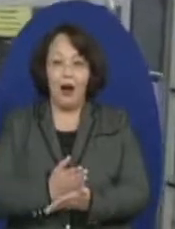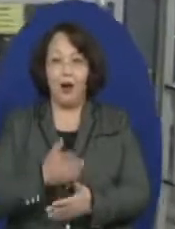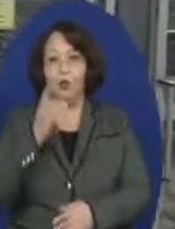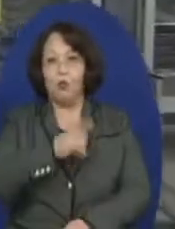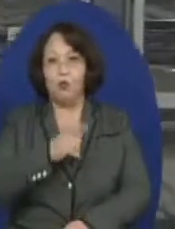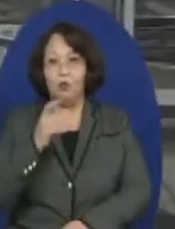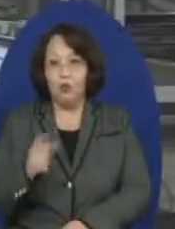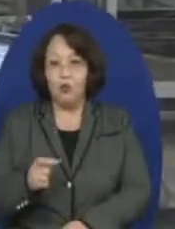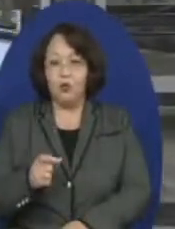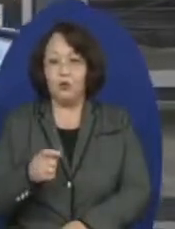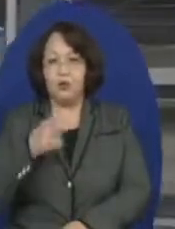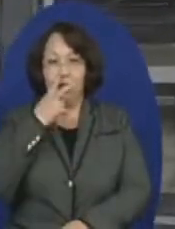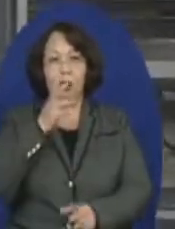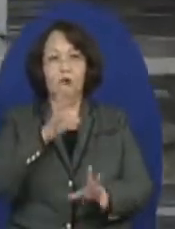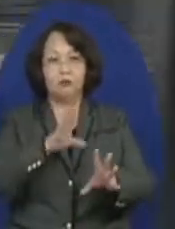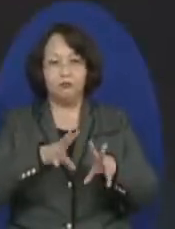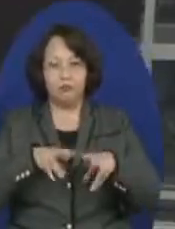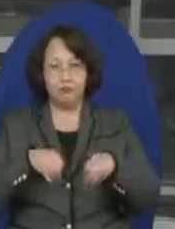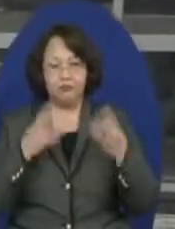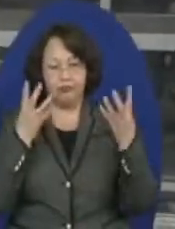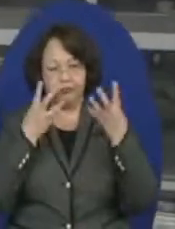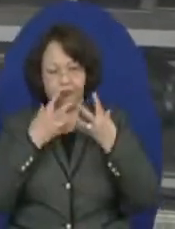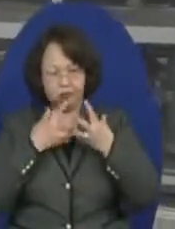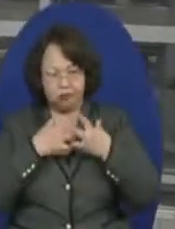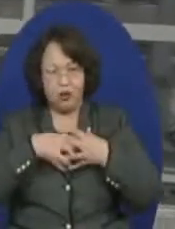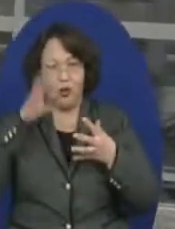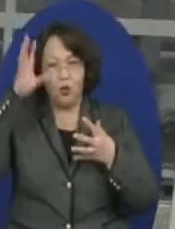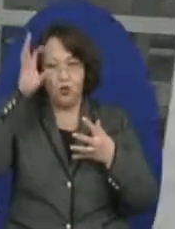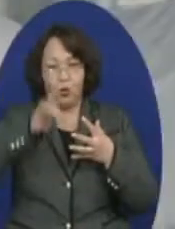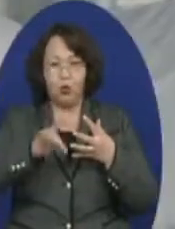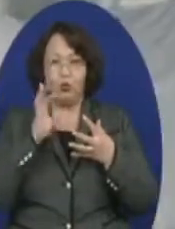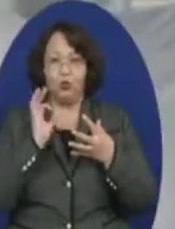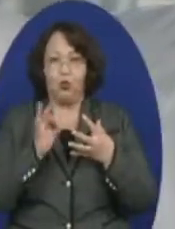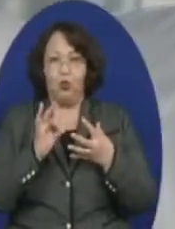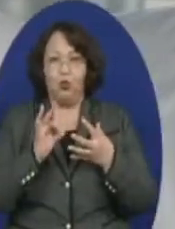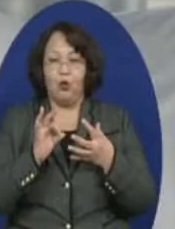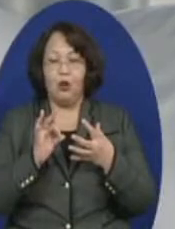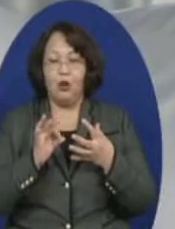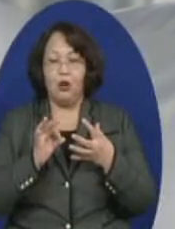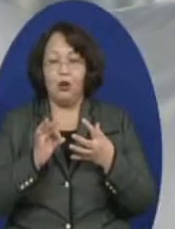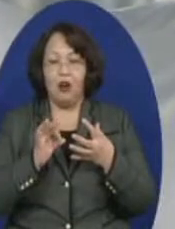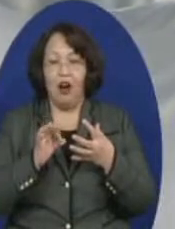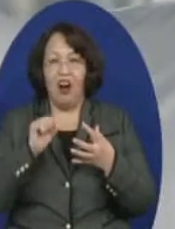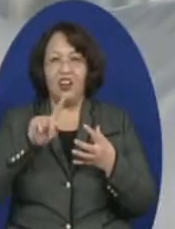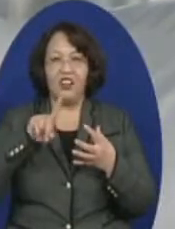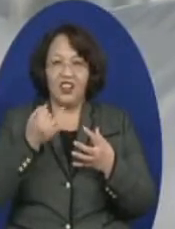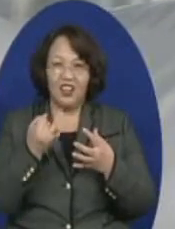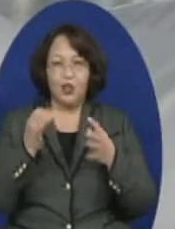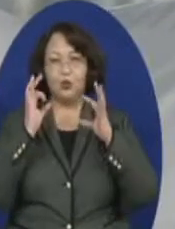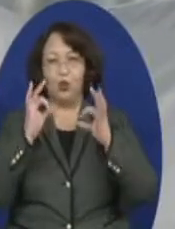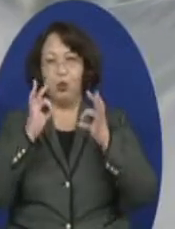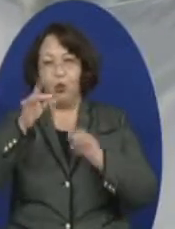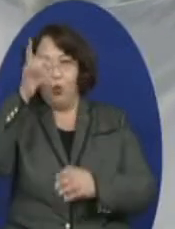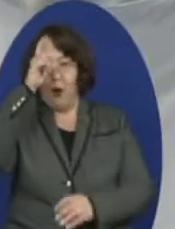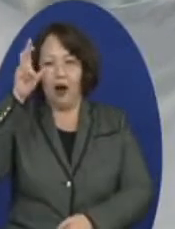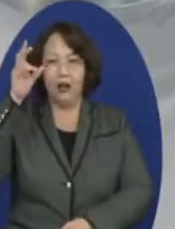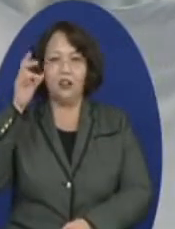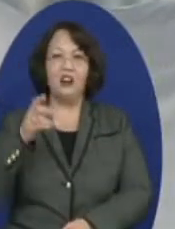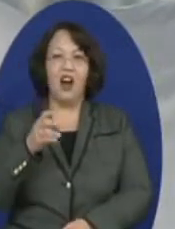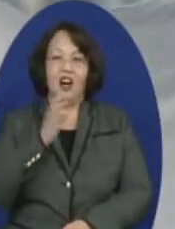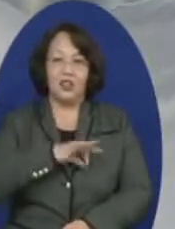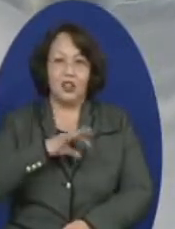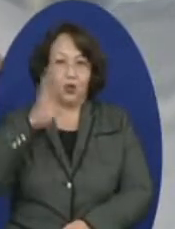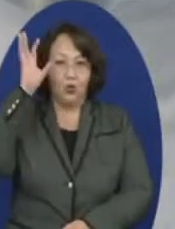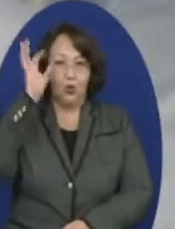мэдээж хүмүүс энэнд дасгын тул цаг хугацаа хэрэгтэй. Бид нар танин мэдүүлэх, тэр сурталчлах энэ зөв гэдгийг